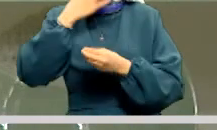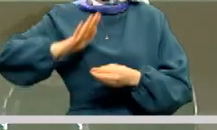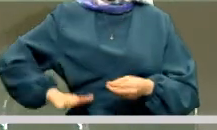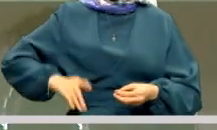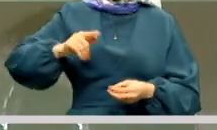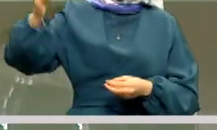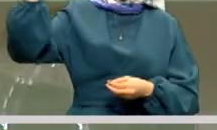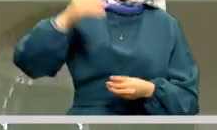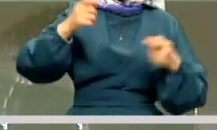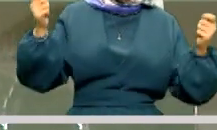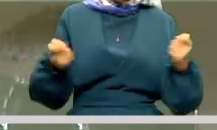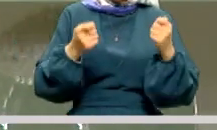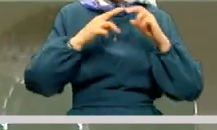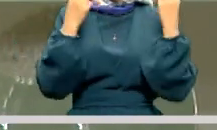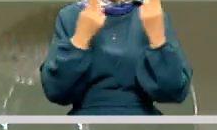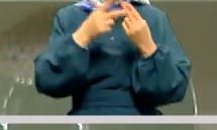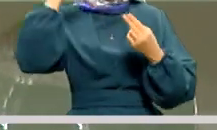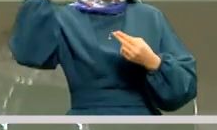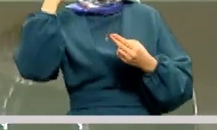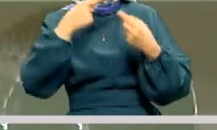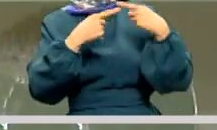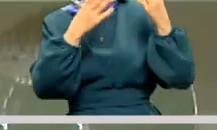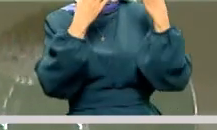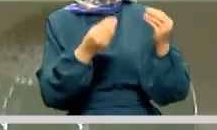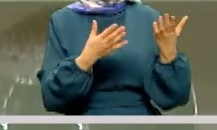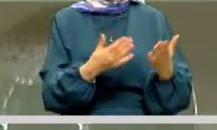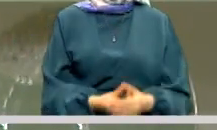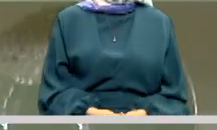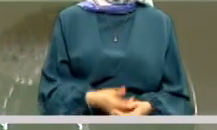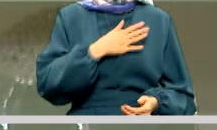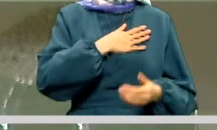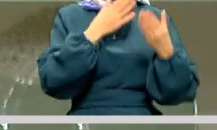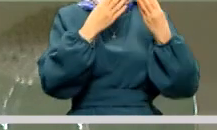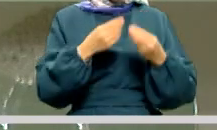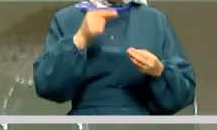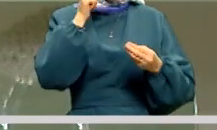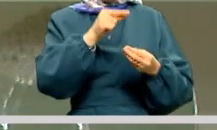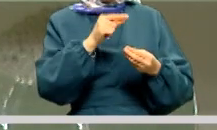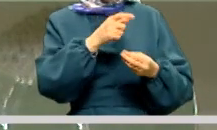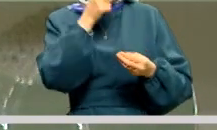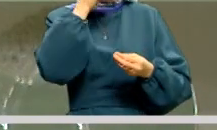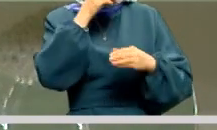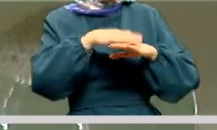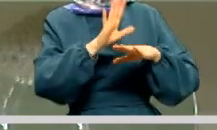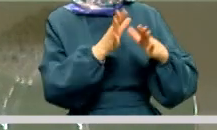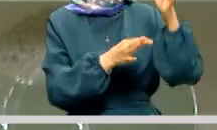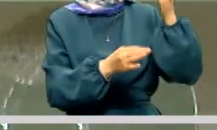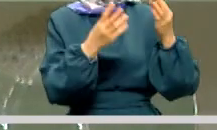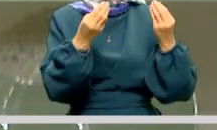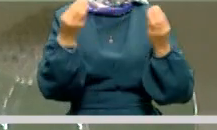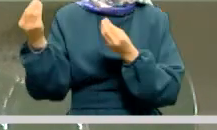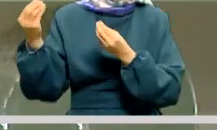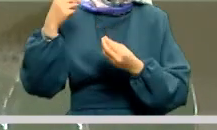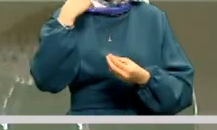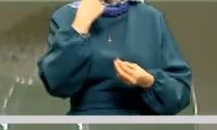gelir çalışırdı dünya görüşü farklı odanda o kadar hassas olmayan çok kişi de görürdünüz yani çokça